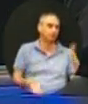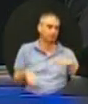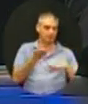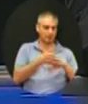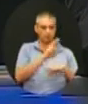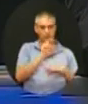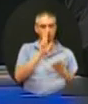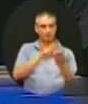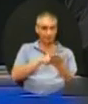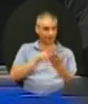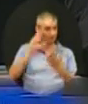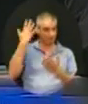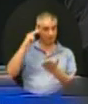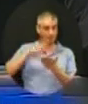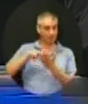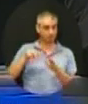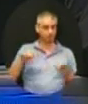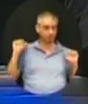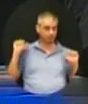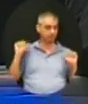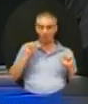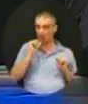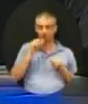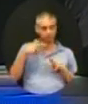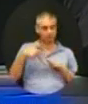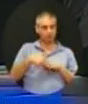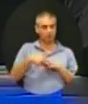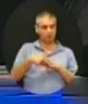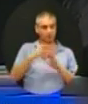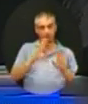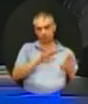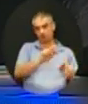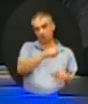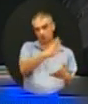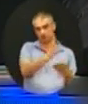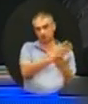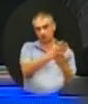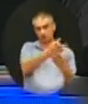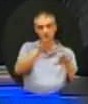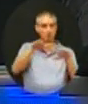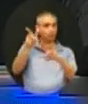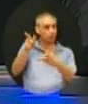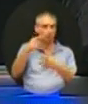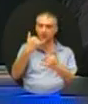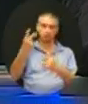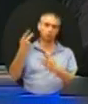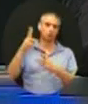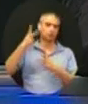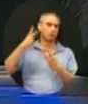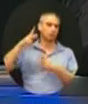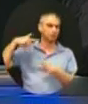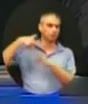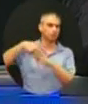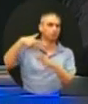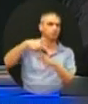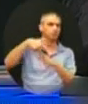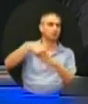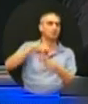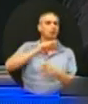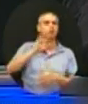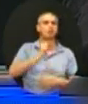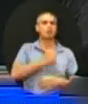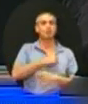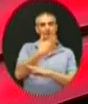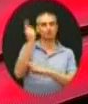הנושא לבגץ אם פעם בגץ נמנע מלפסוק בדברים כאלה והשאיר את זה לכנסת לממשלה הוא היום יותר ויותר נכנס לסוגיות של דת